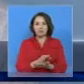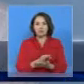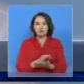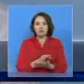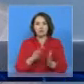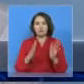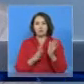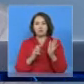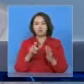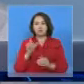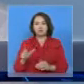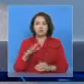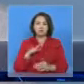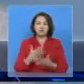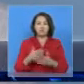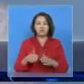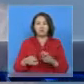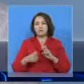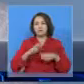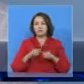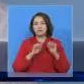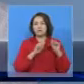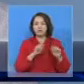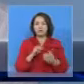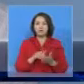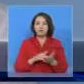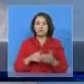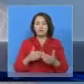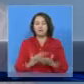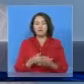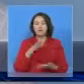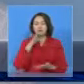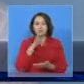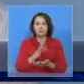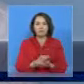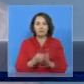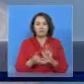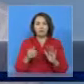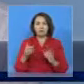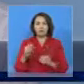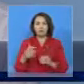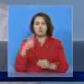более 900 граждан. За нарушение защитного предписания к административной ответственности привлечено 114 лиц.